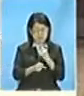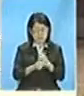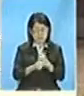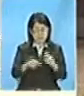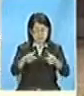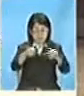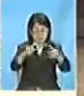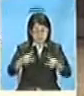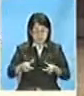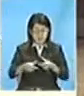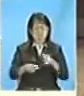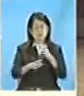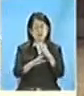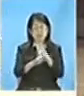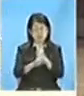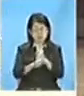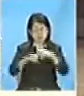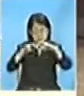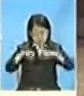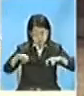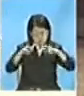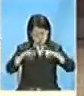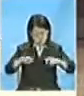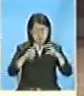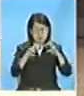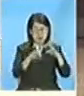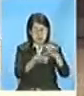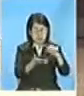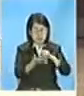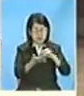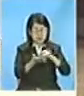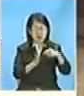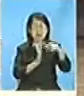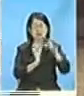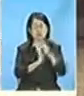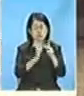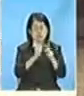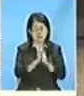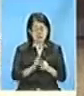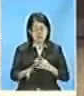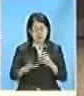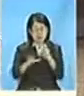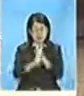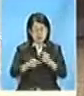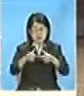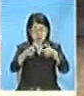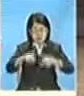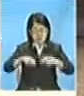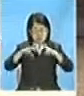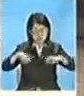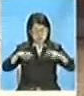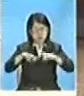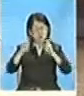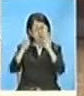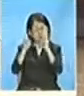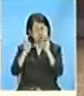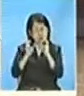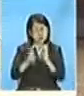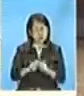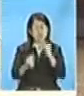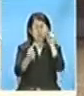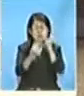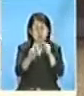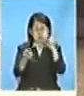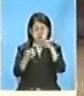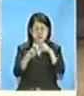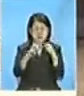รุปวิเคราะห์สาระสำคัญของร่างกฎหมายสรุปวิเคราะห์ประเด็นต่างๆที่ควรจะเป็นประเด็นปั